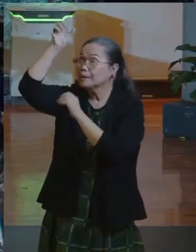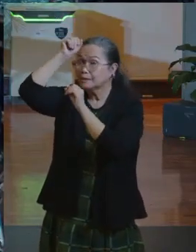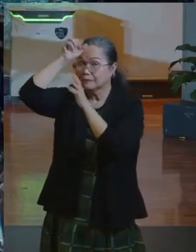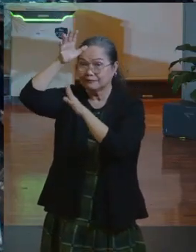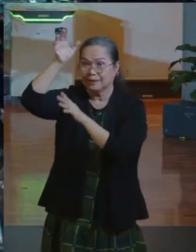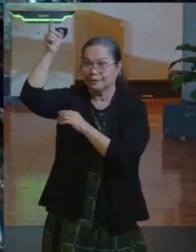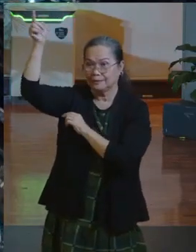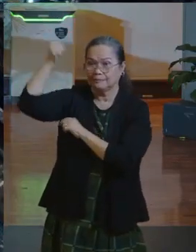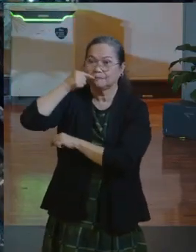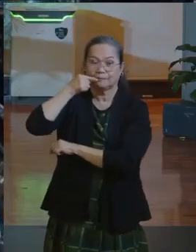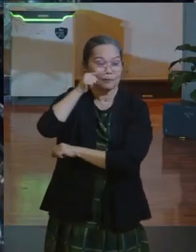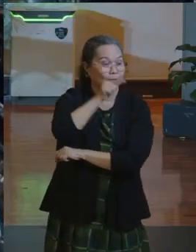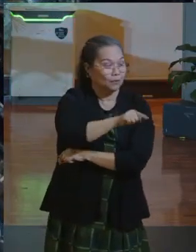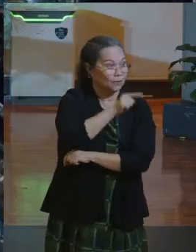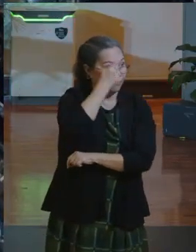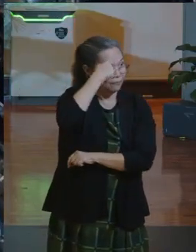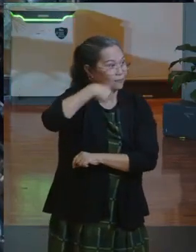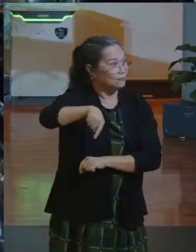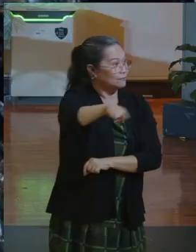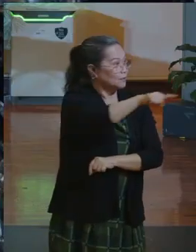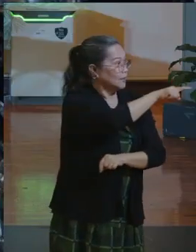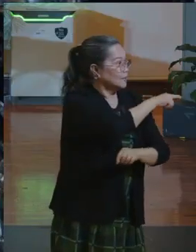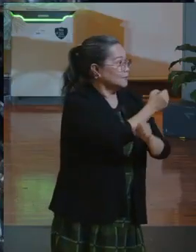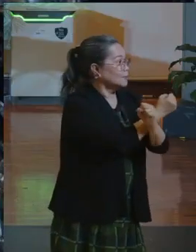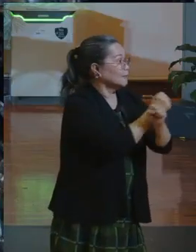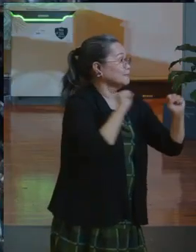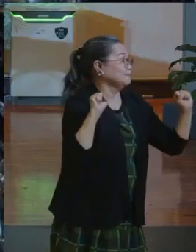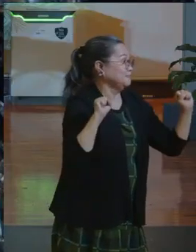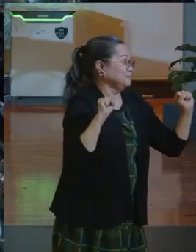kanya para sa ating kaligtasan.